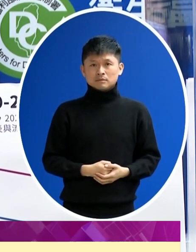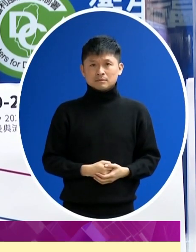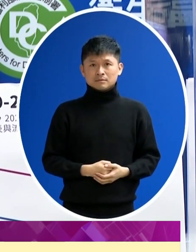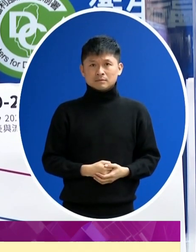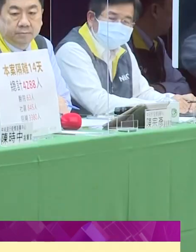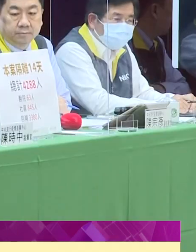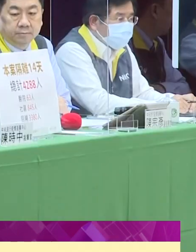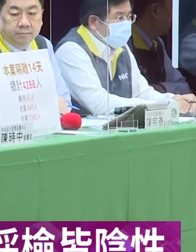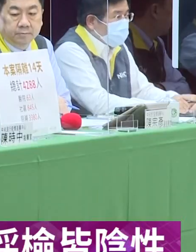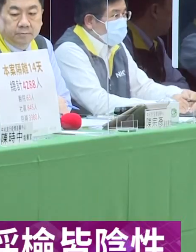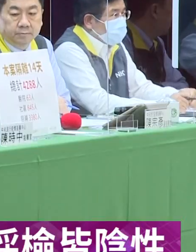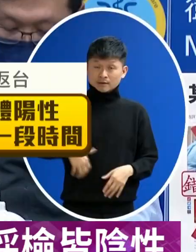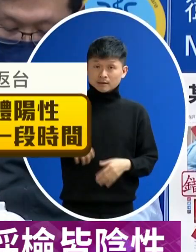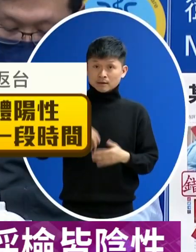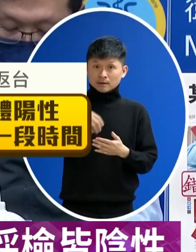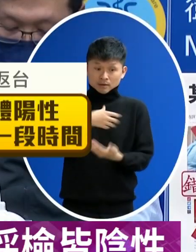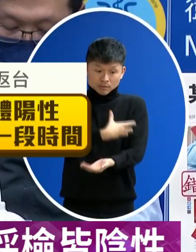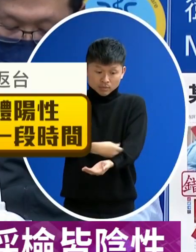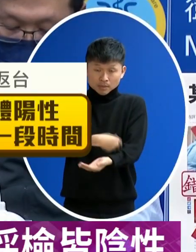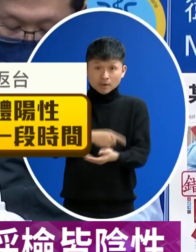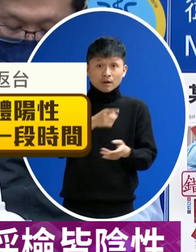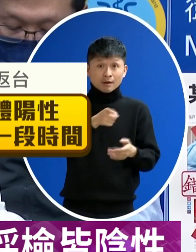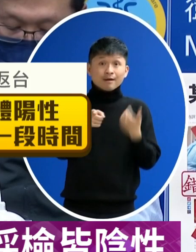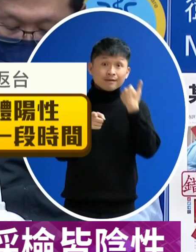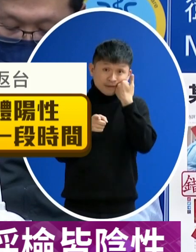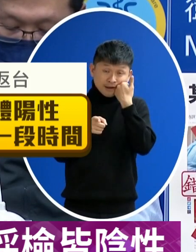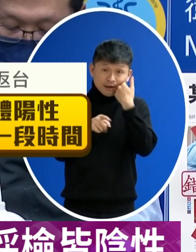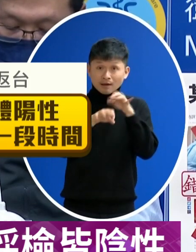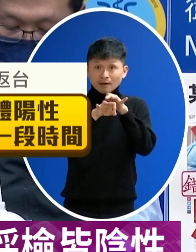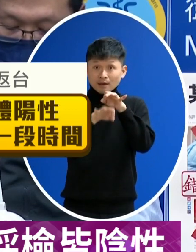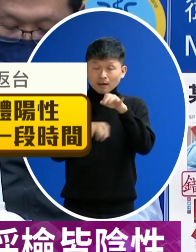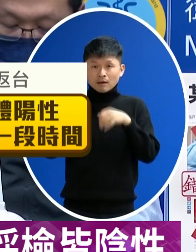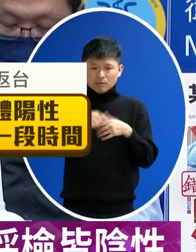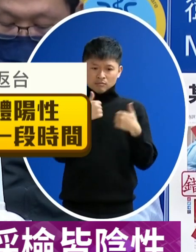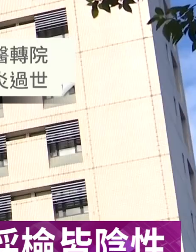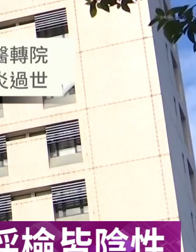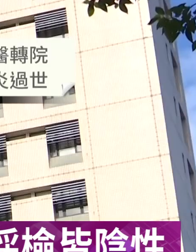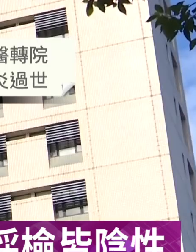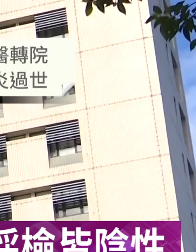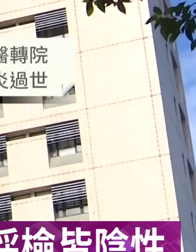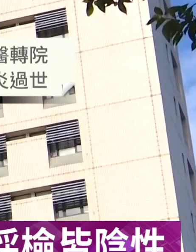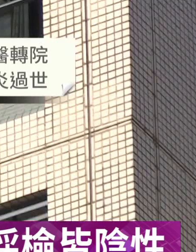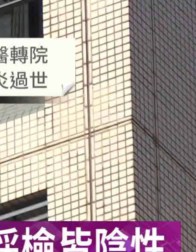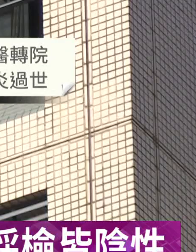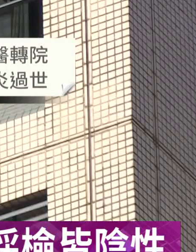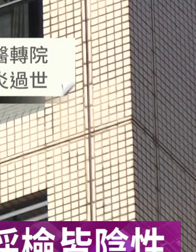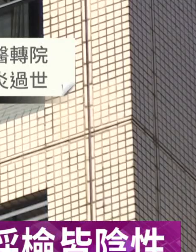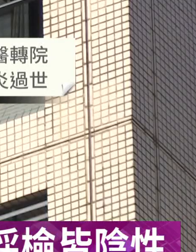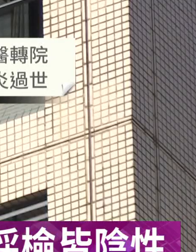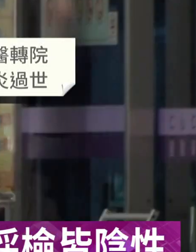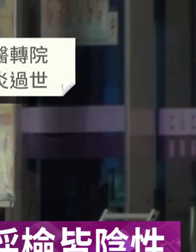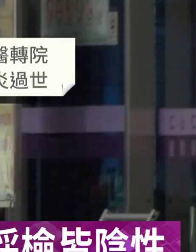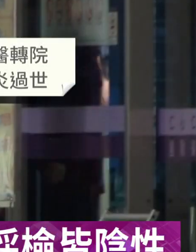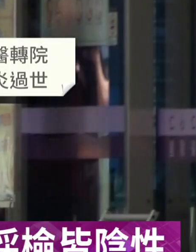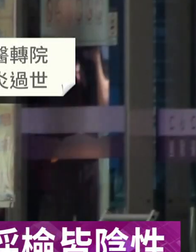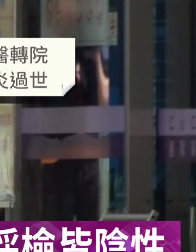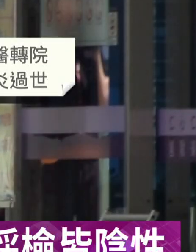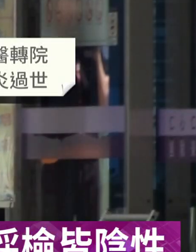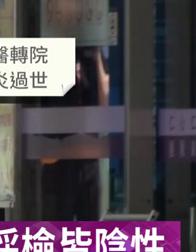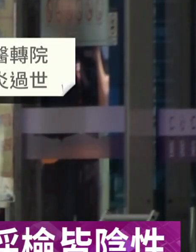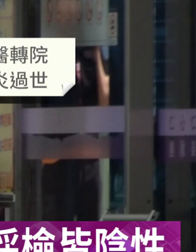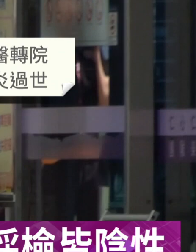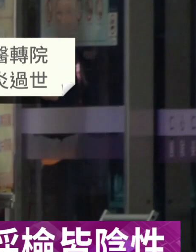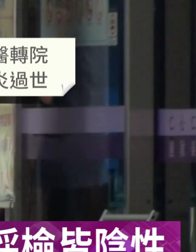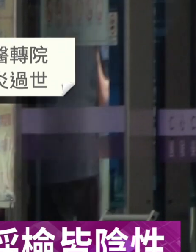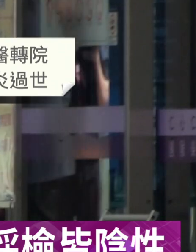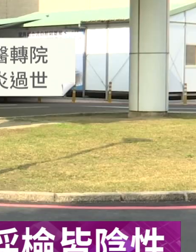怕是不宜的。 赵尚淳说，从抗体阳性判断，按913已经感染一段时间，而另一位1月19号从桃医转院